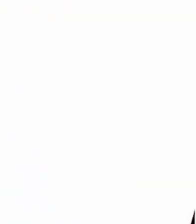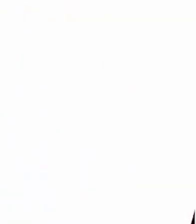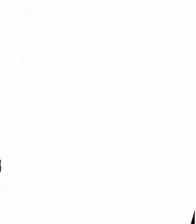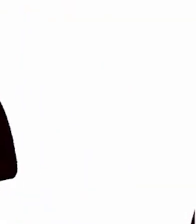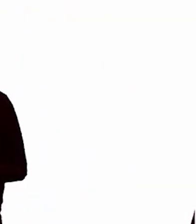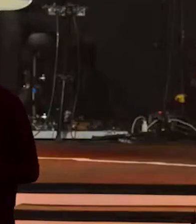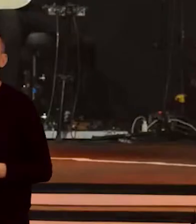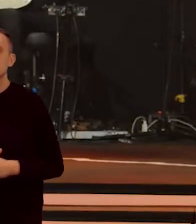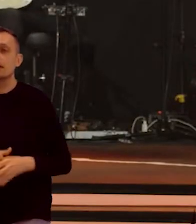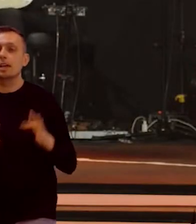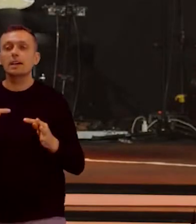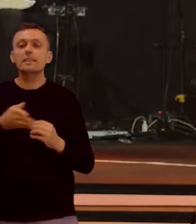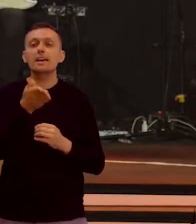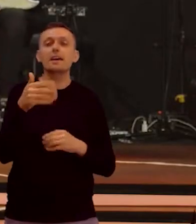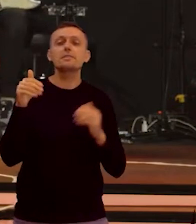właśnie teraz możesz to zrobić